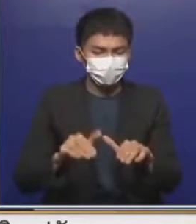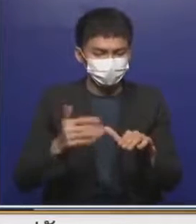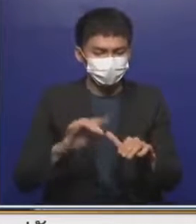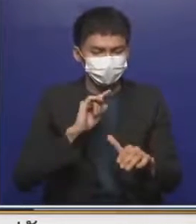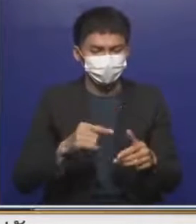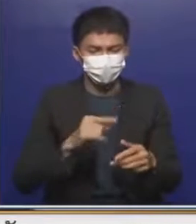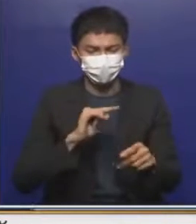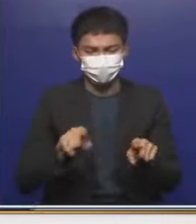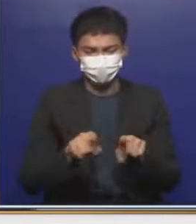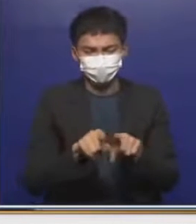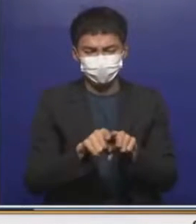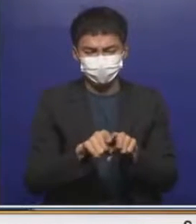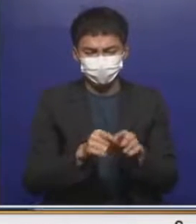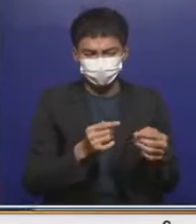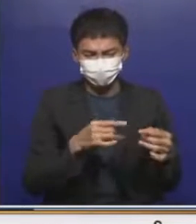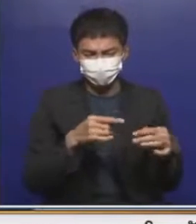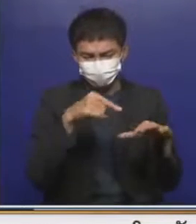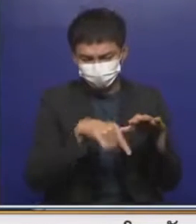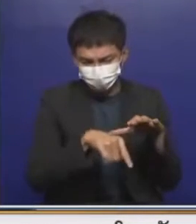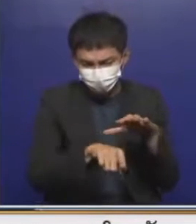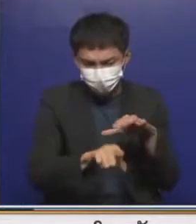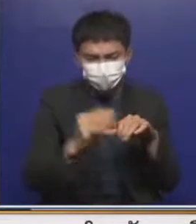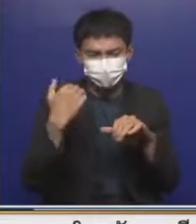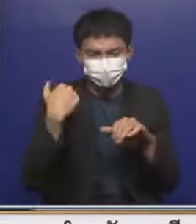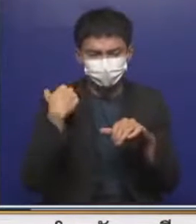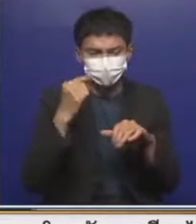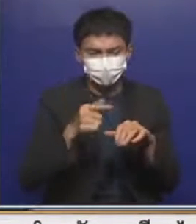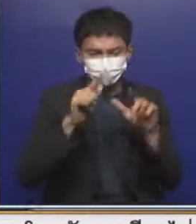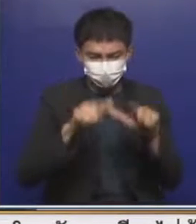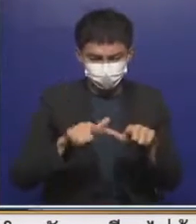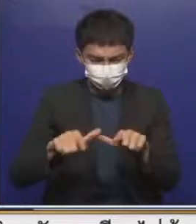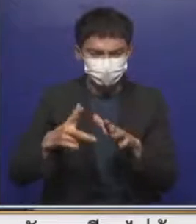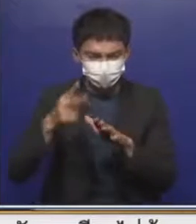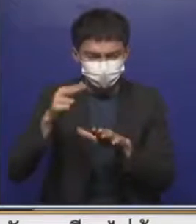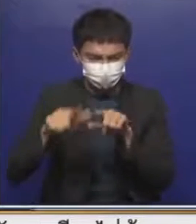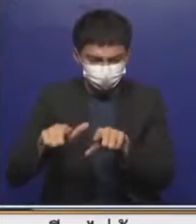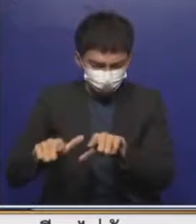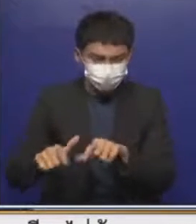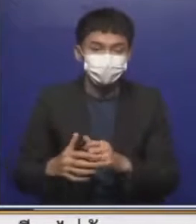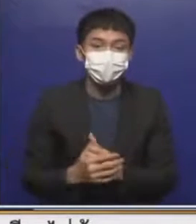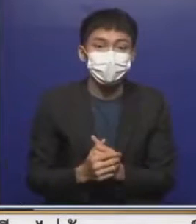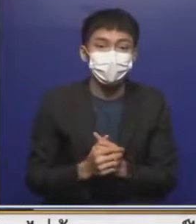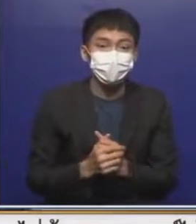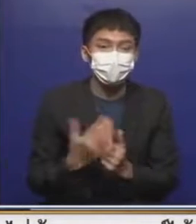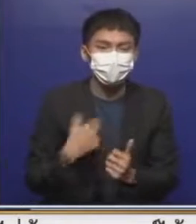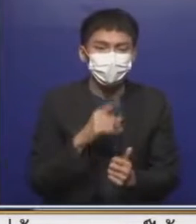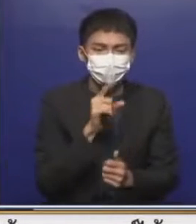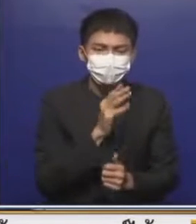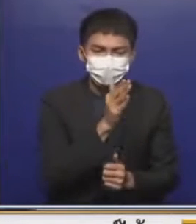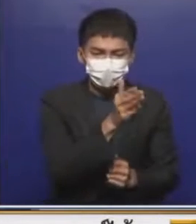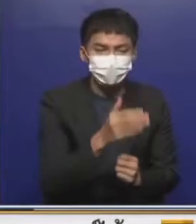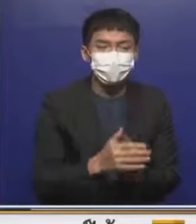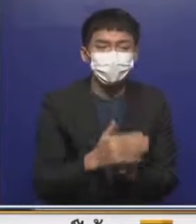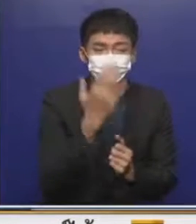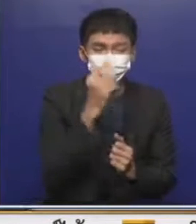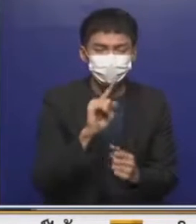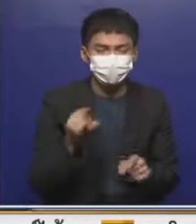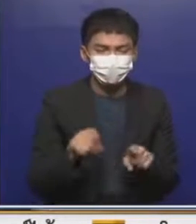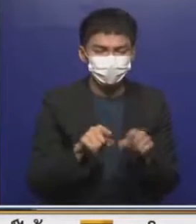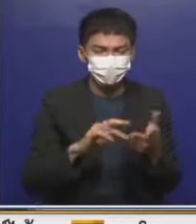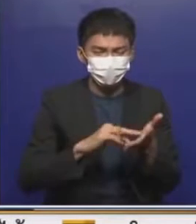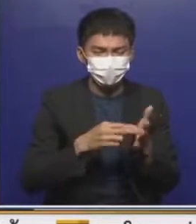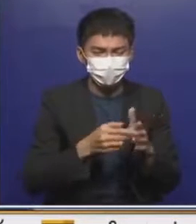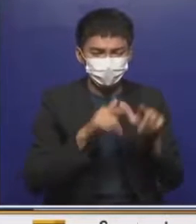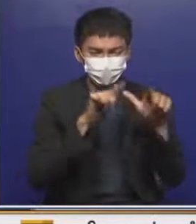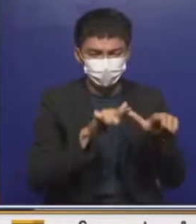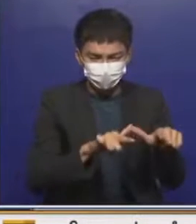ที่ไม่ถูกกาละเทศสุขซ่อนอยู่ก็ต้องปับลงอีกผมตองถามตงตรแบบนี้พฤติกรรมแส้งลดงบ